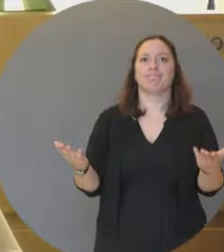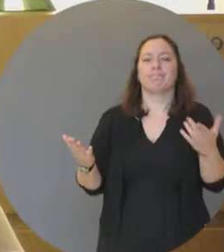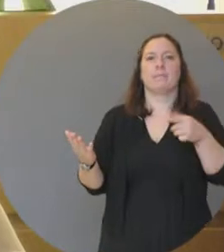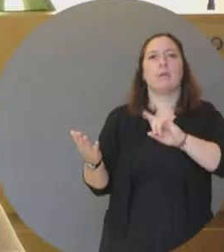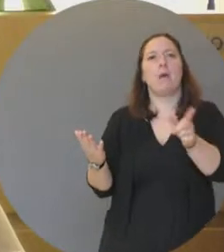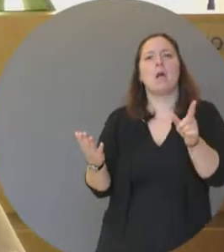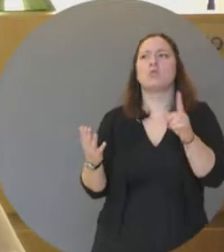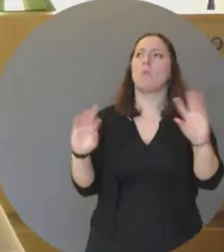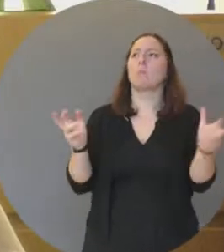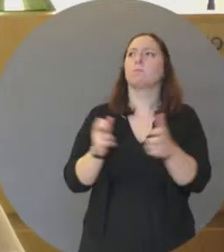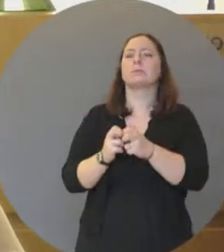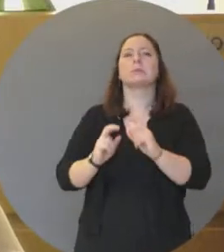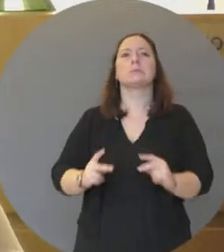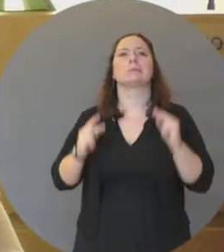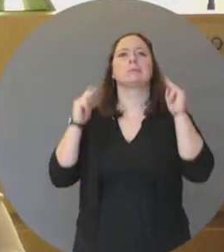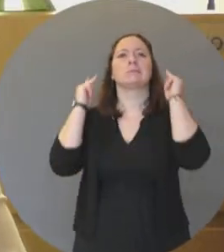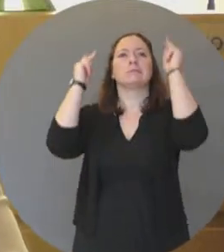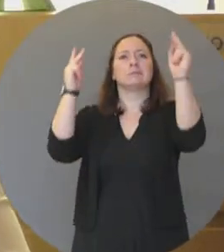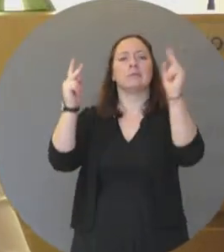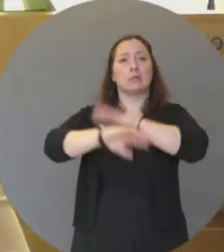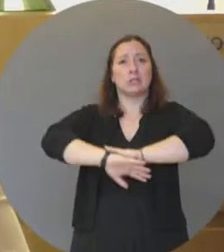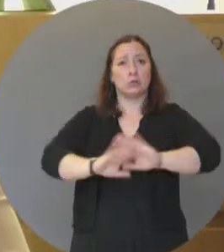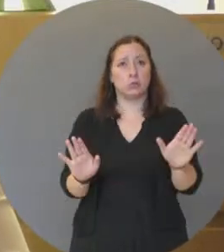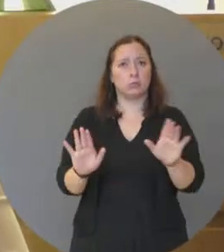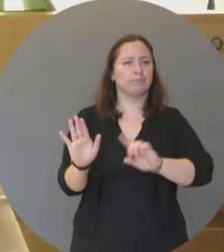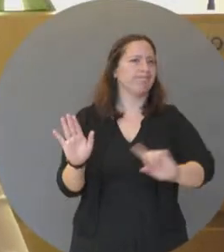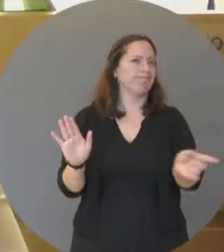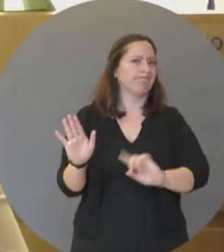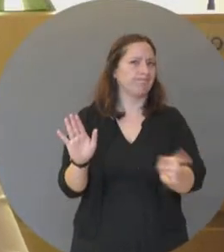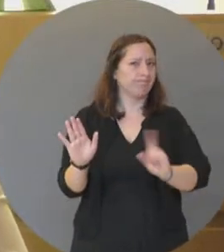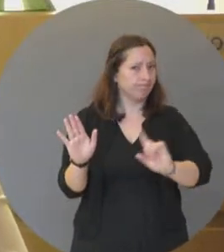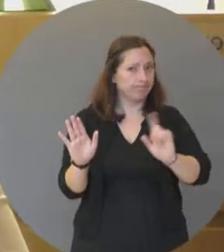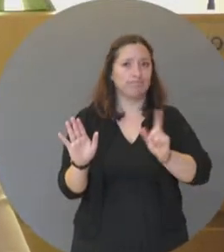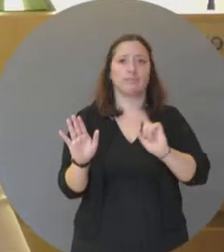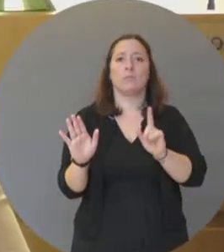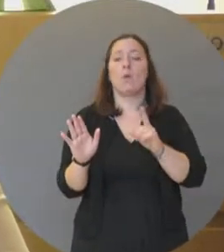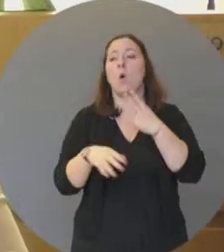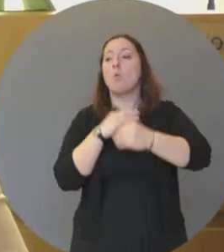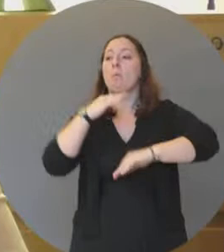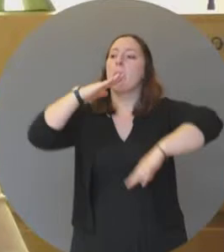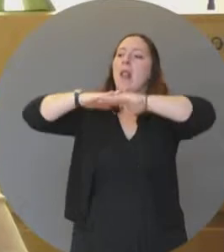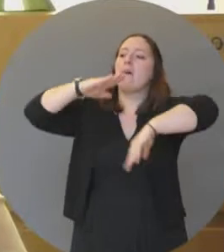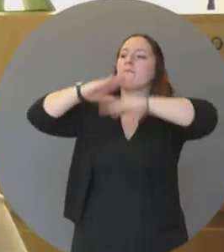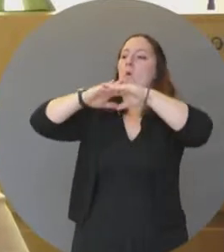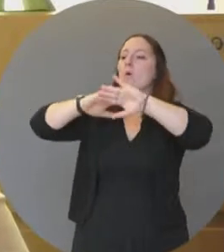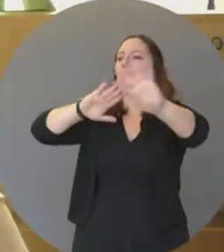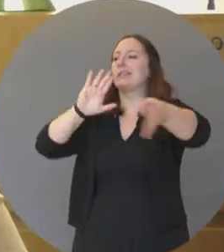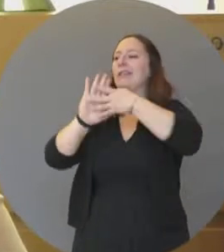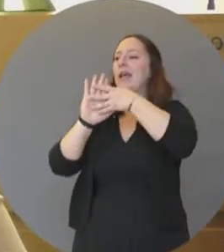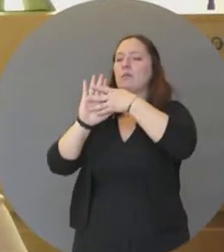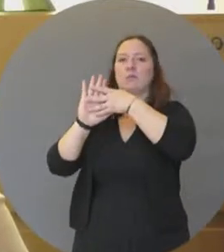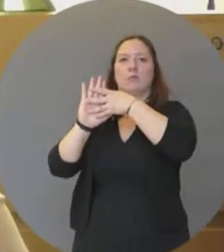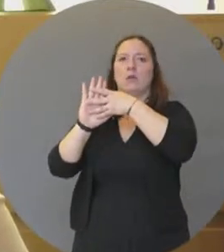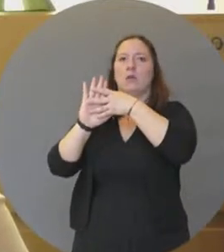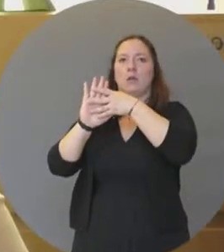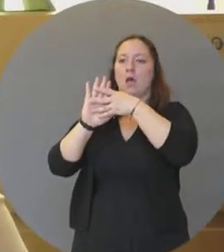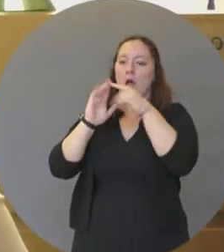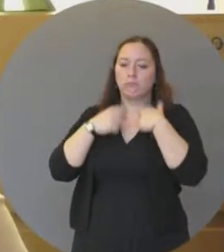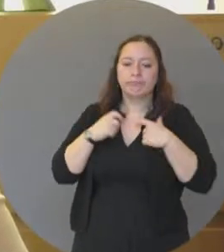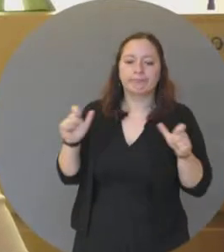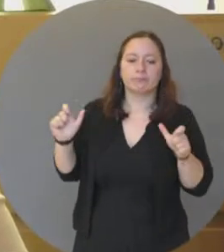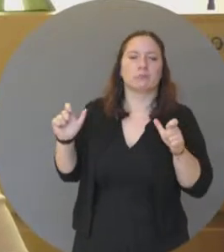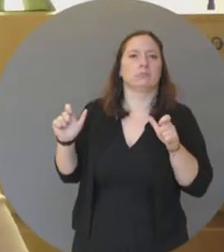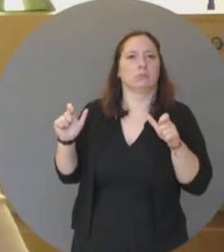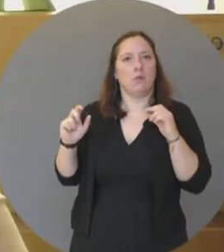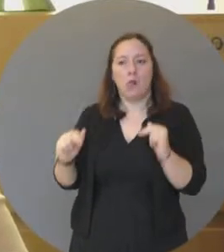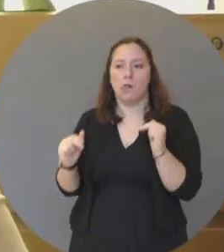revalure une revalorisation des montants du dispositif existant ou des plafonds fixés par ils prétendre mais bien une